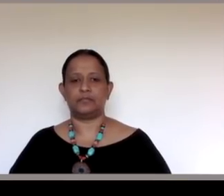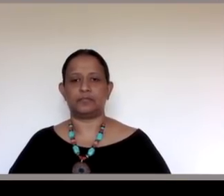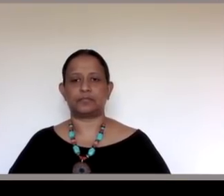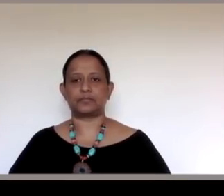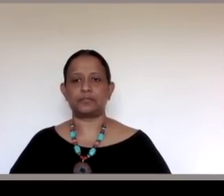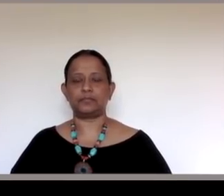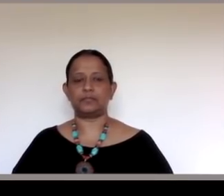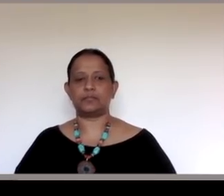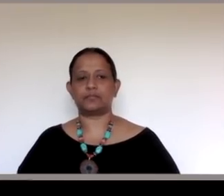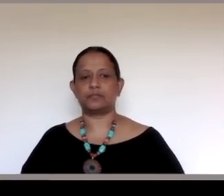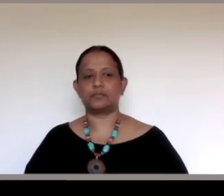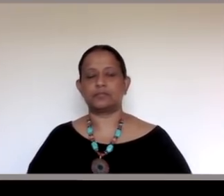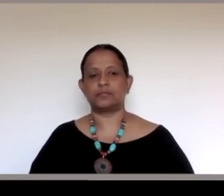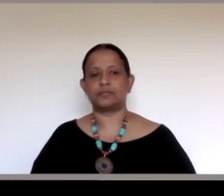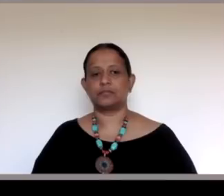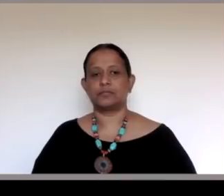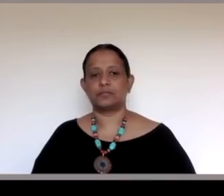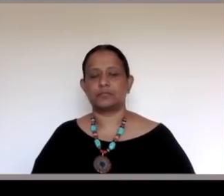கேமதி. நான் உங்களுக்கு ஒரு சிறிய கதையை கூற